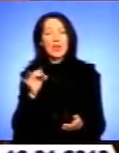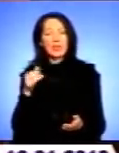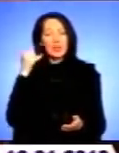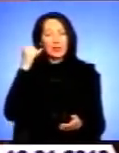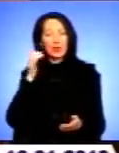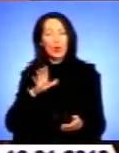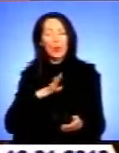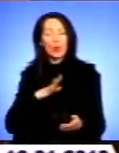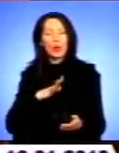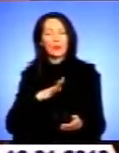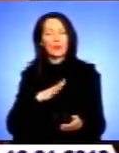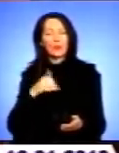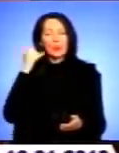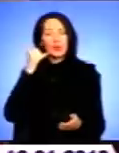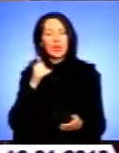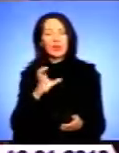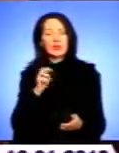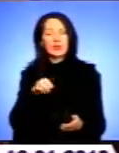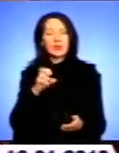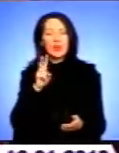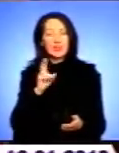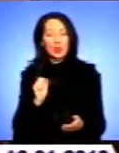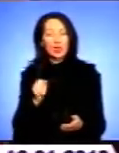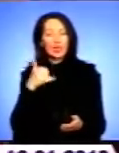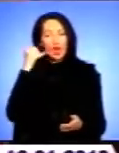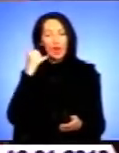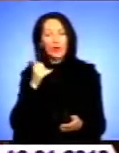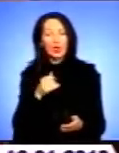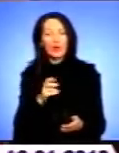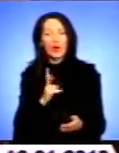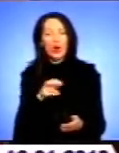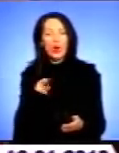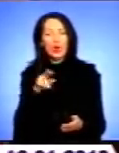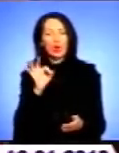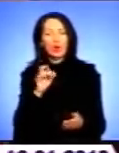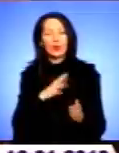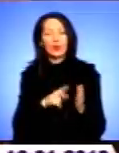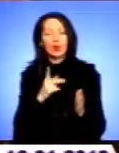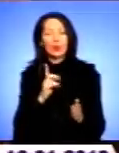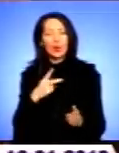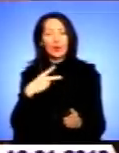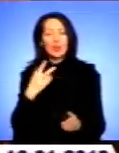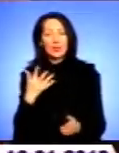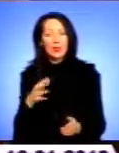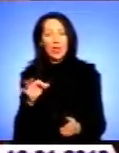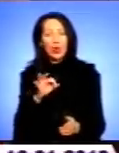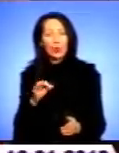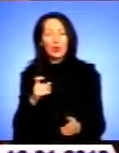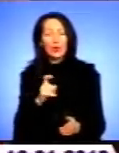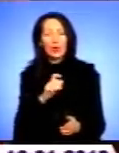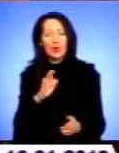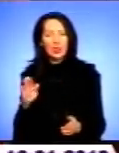було були дзвінки з стаціонарних телефонів на цього оператора. Код 091 було 25 копійок хвилина.